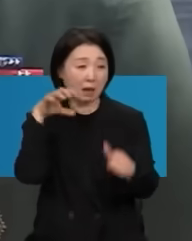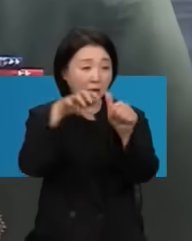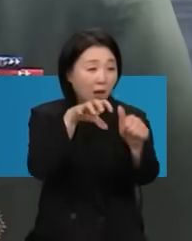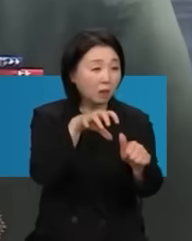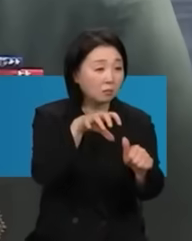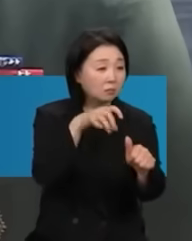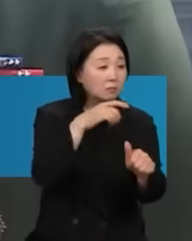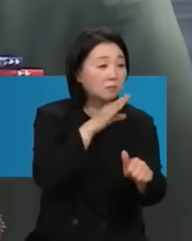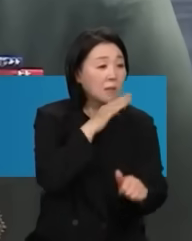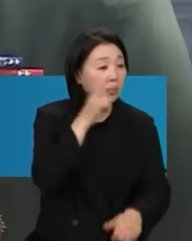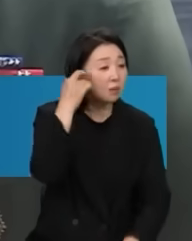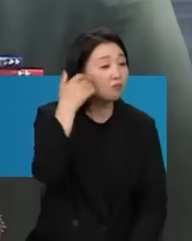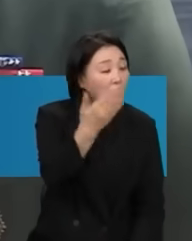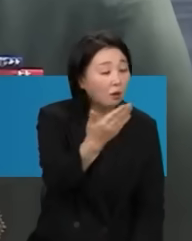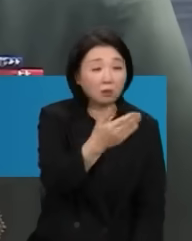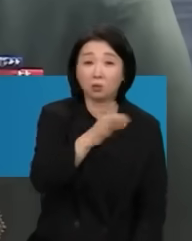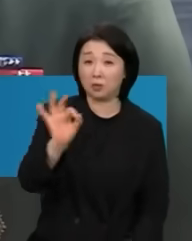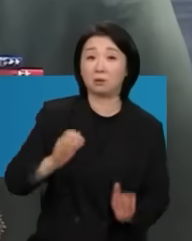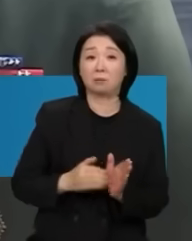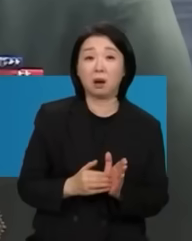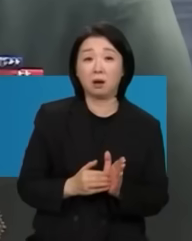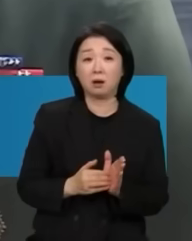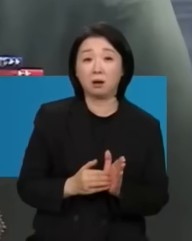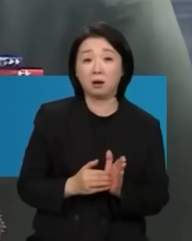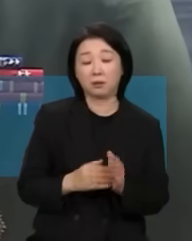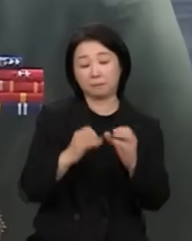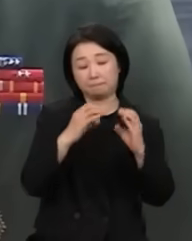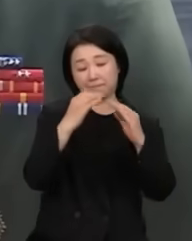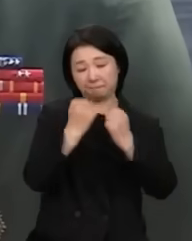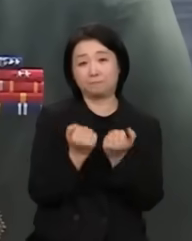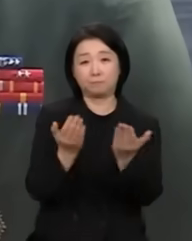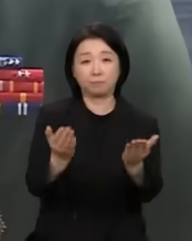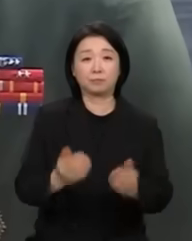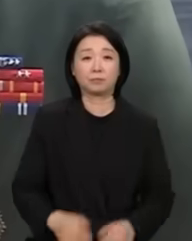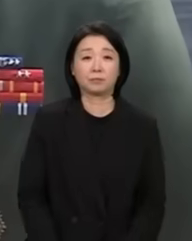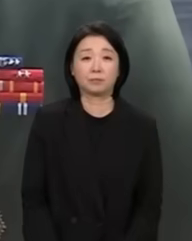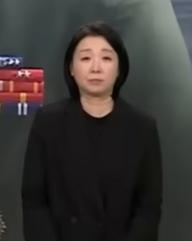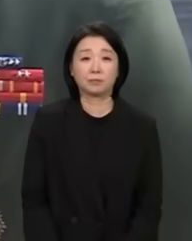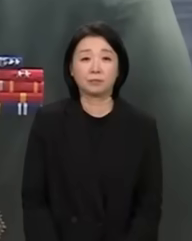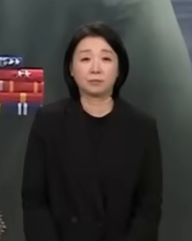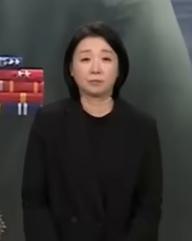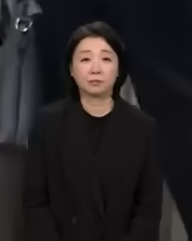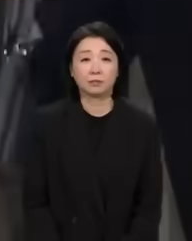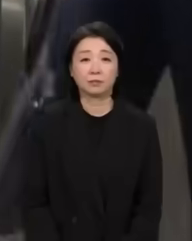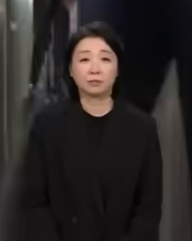물었던 사실을 인정했다는 겁니다. 계속해서 유선희 기자가 단독 보도합니다.